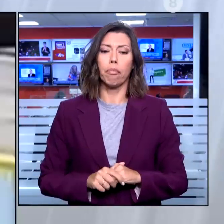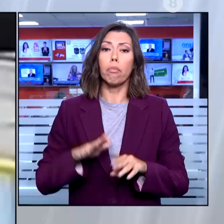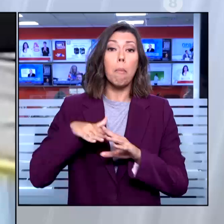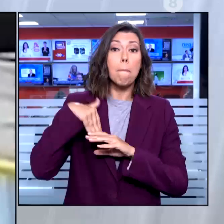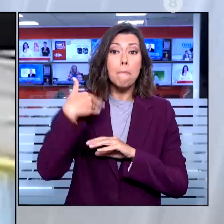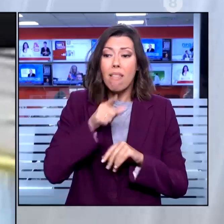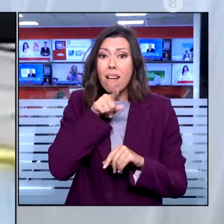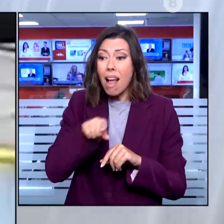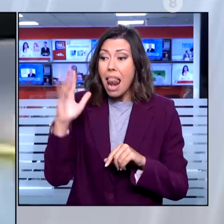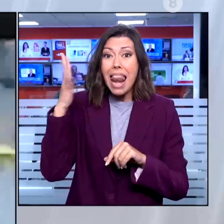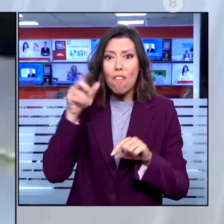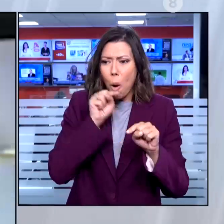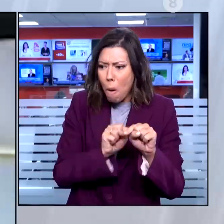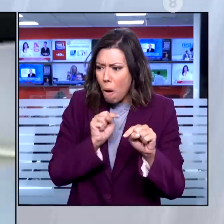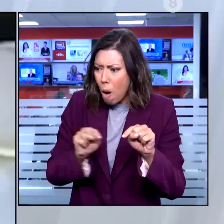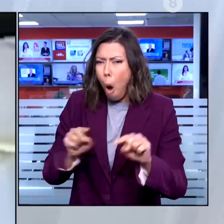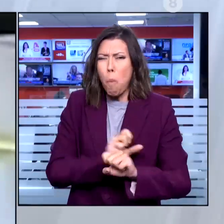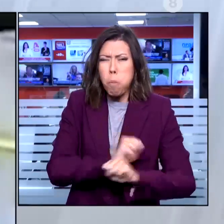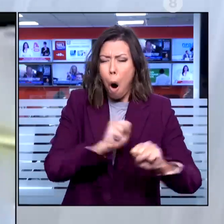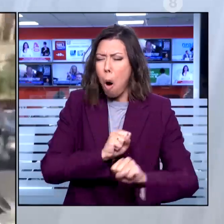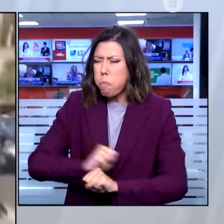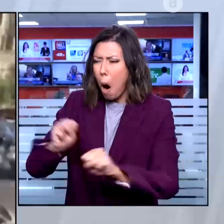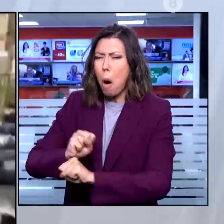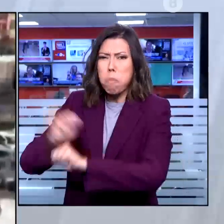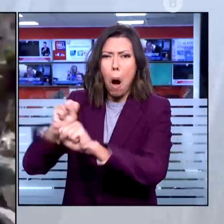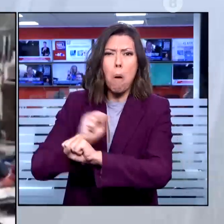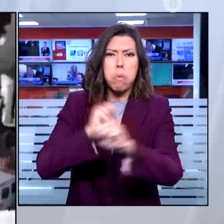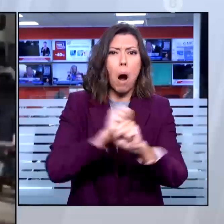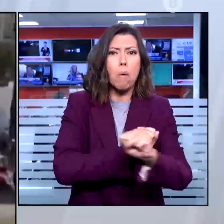Ακολουθούν εκατοντάδες άλλες ταυτόχρονες εκρήξεις σε όλο το Λίβανο.